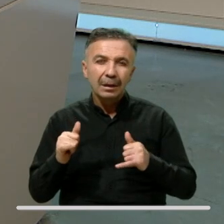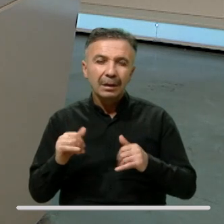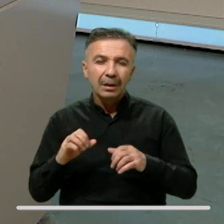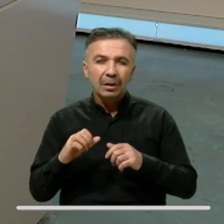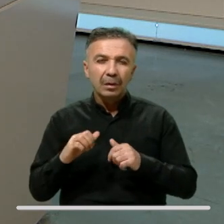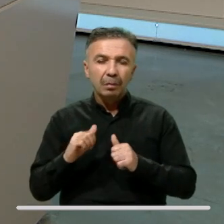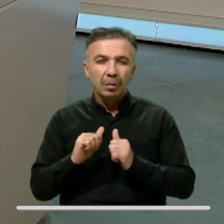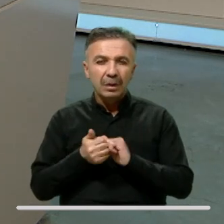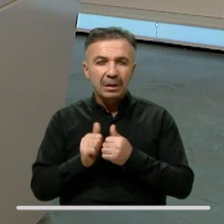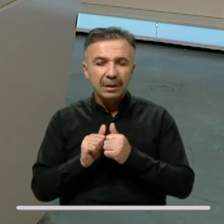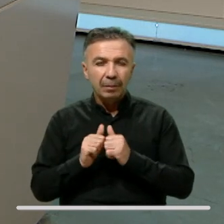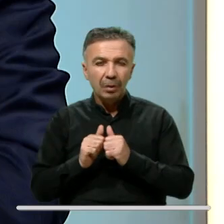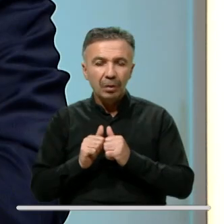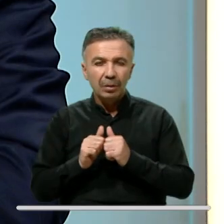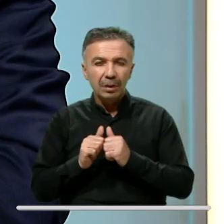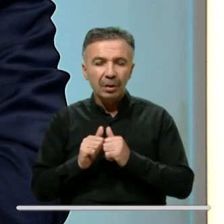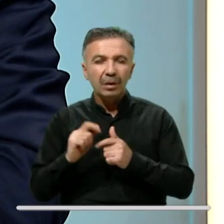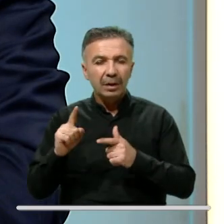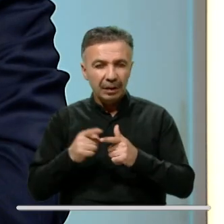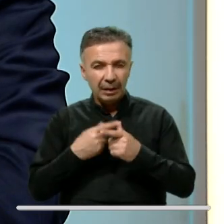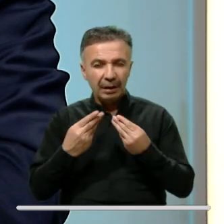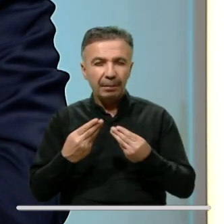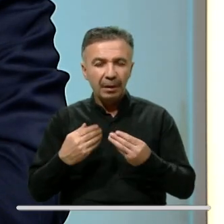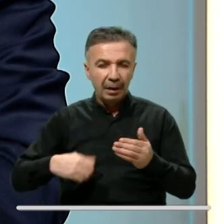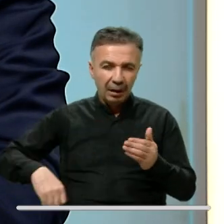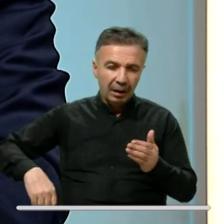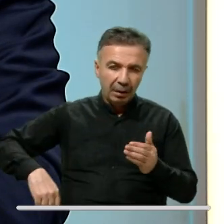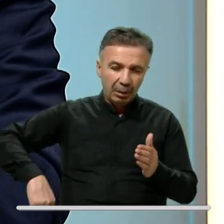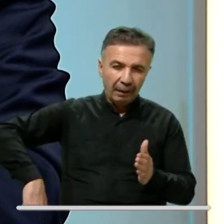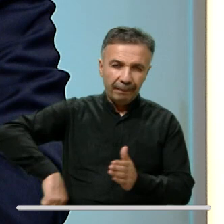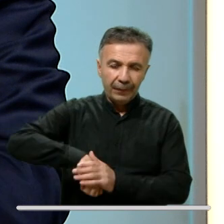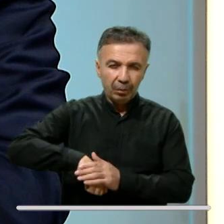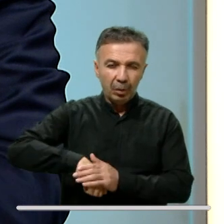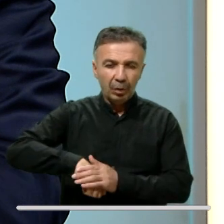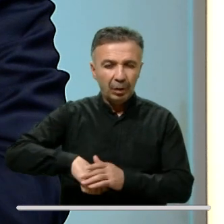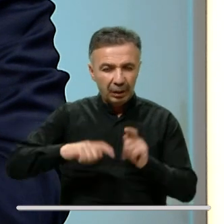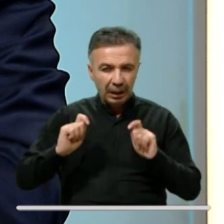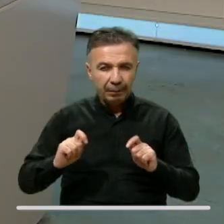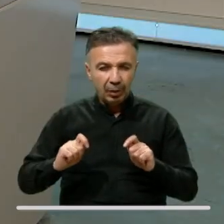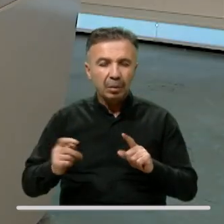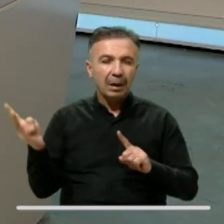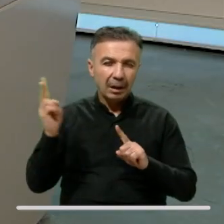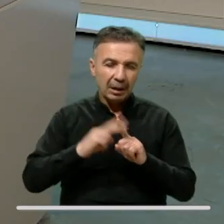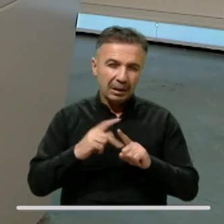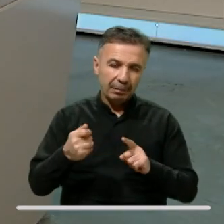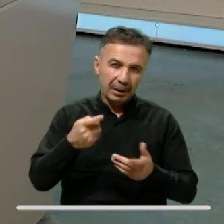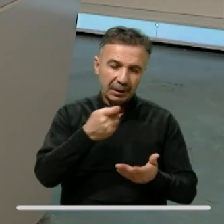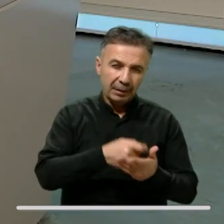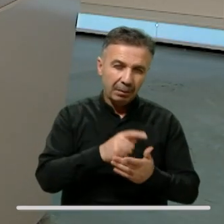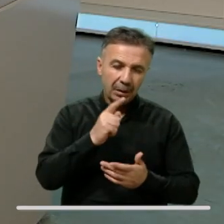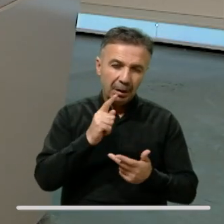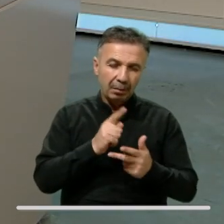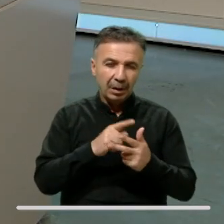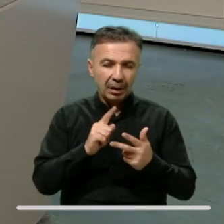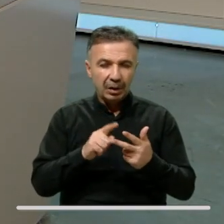salonları kiralanıp futbol turnuvaları yapılıyor. Bu turnuvalara hem katılım ücreti alınıyor hem de birinci, ikinci, üçüncü sıraya alanlara